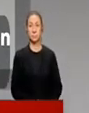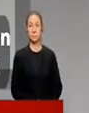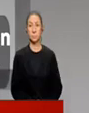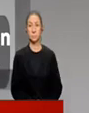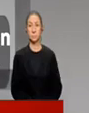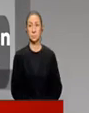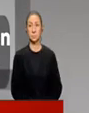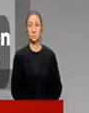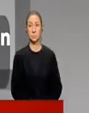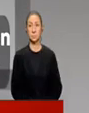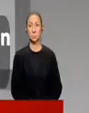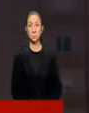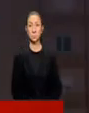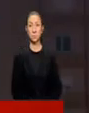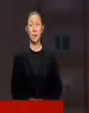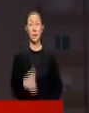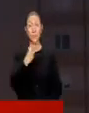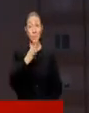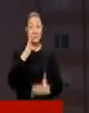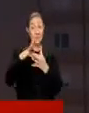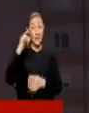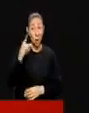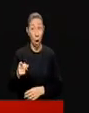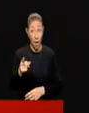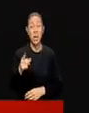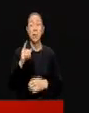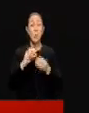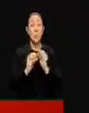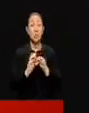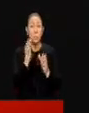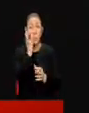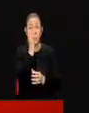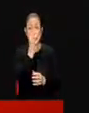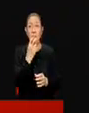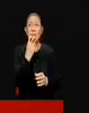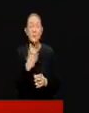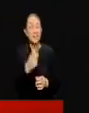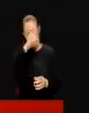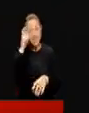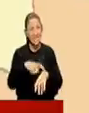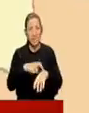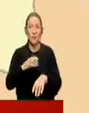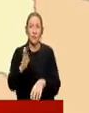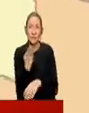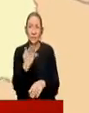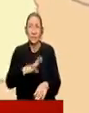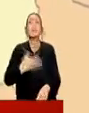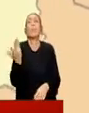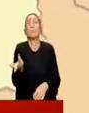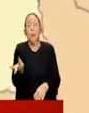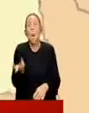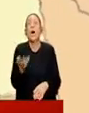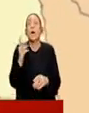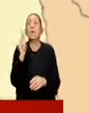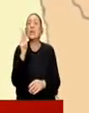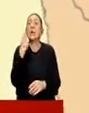doğusundaki yeri seçiyorsunuz ki bilim insanlarına göre sorunun çözümü basit iktidar kalıcı yaz saati uygulamasından vazgeçmek istemiyorsa